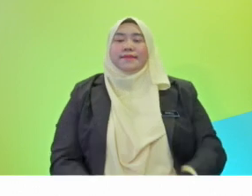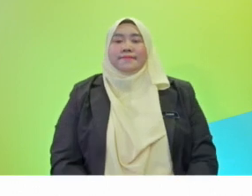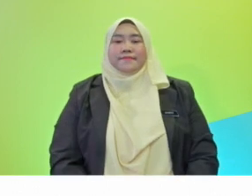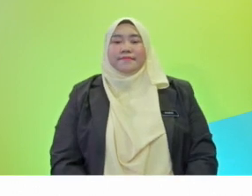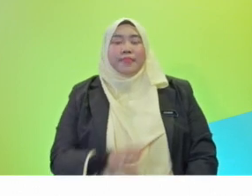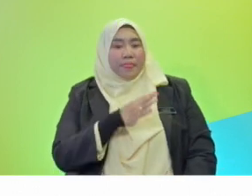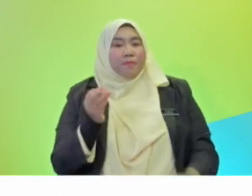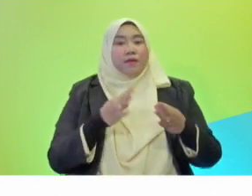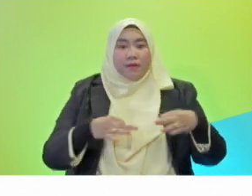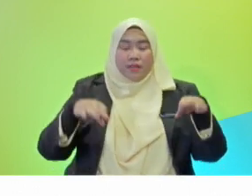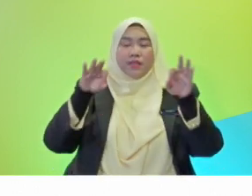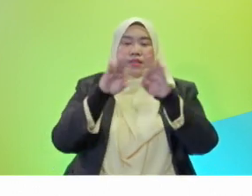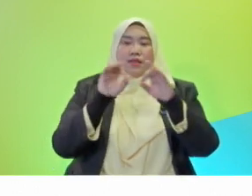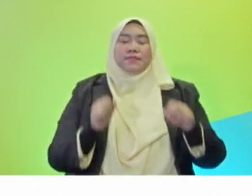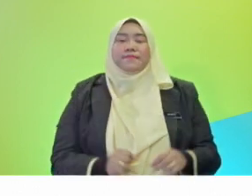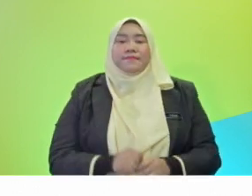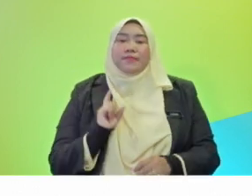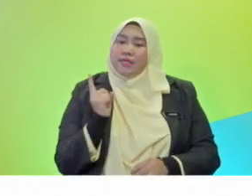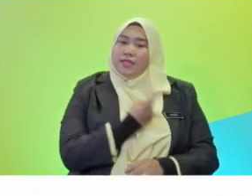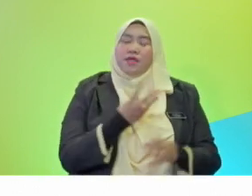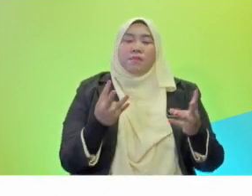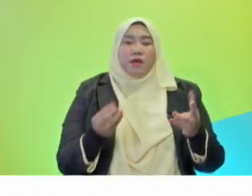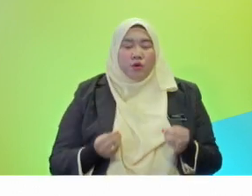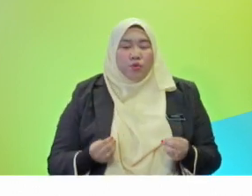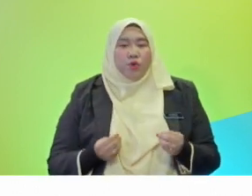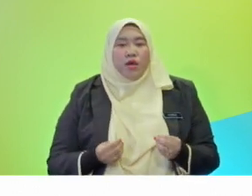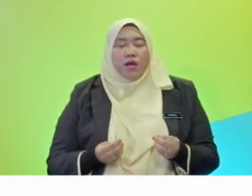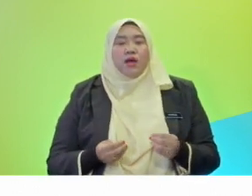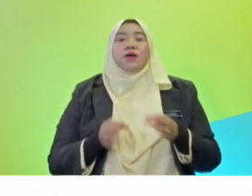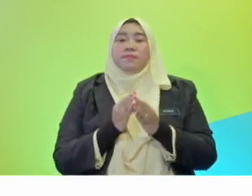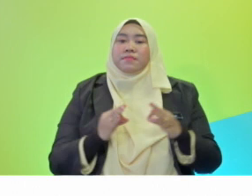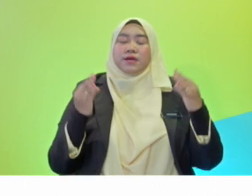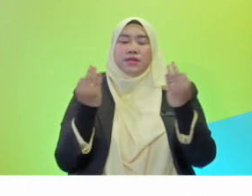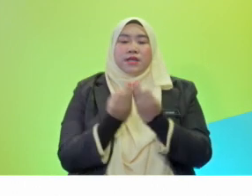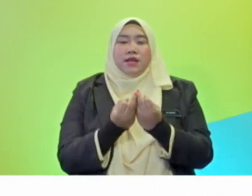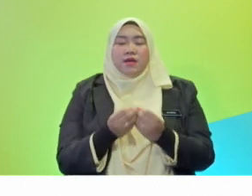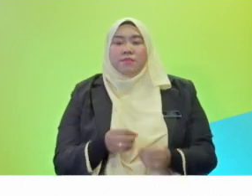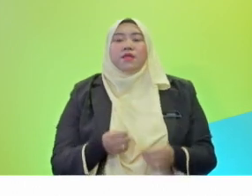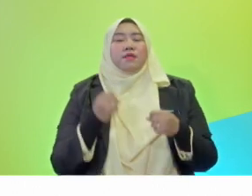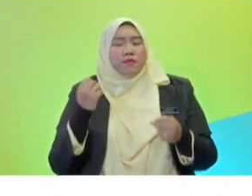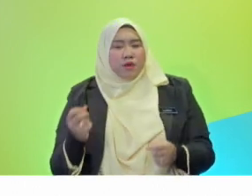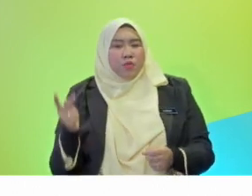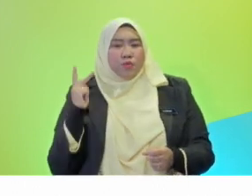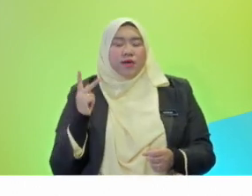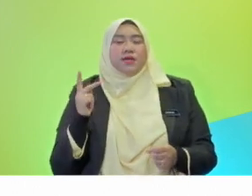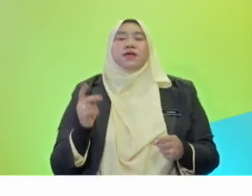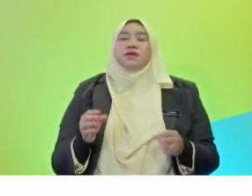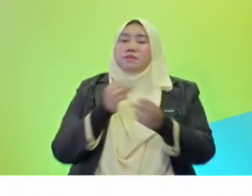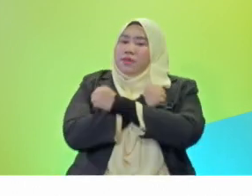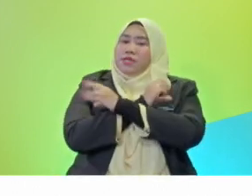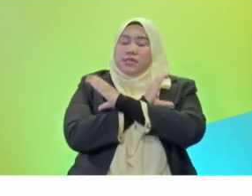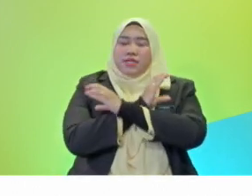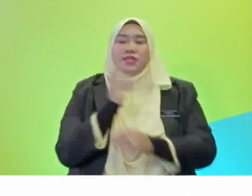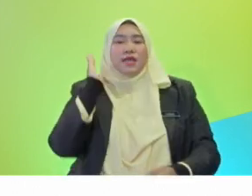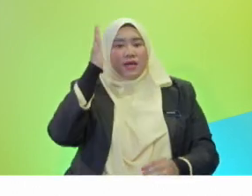penting menilai murid-murid betapa kuatnya Semangat cinta akan tanah air negara